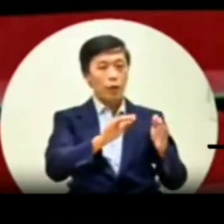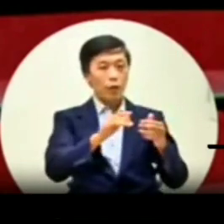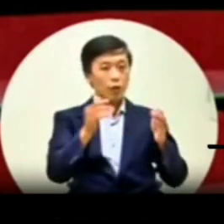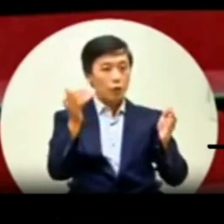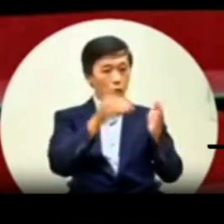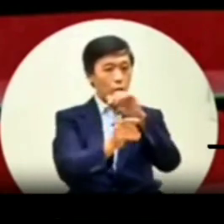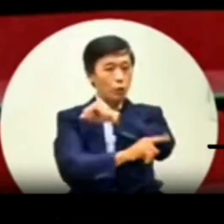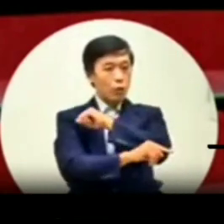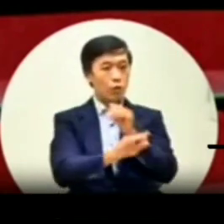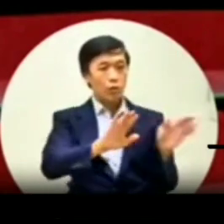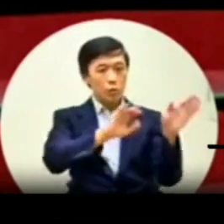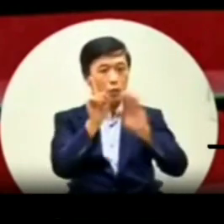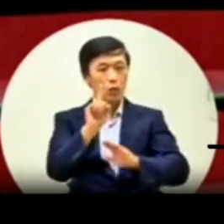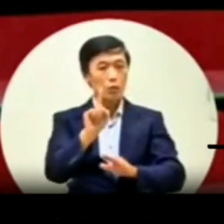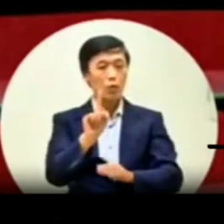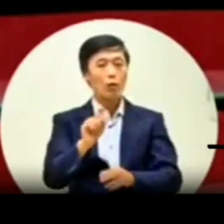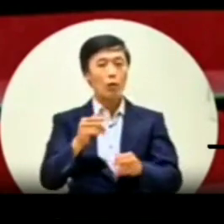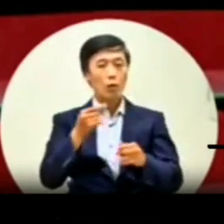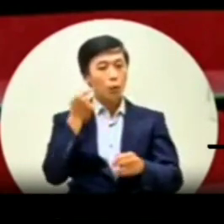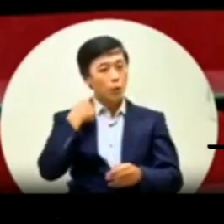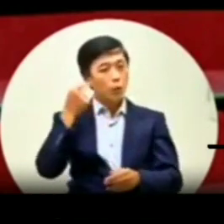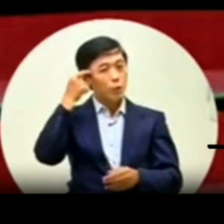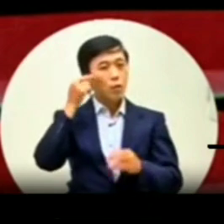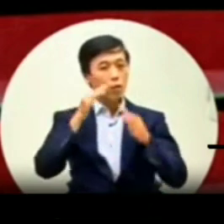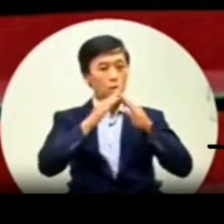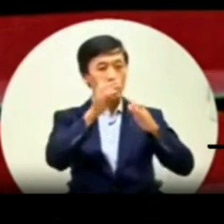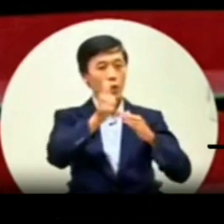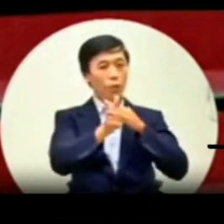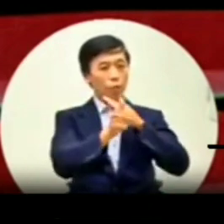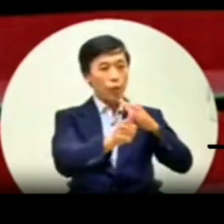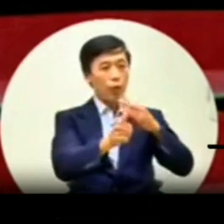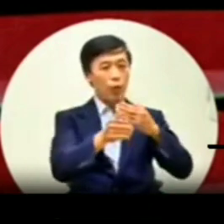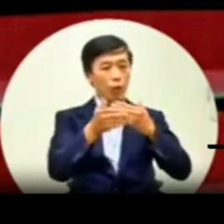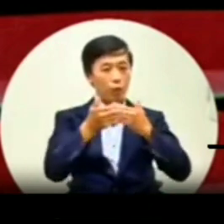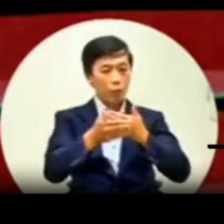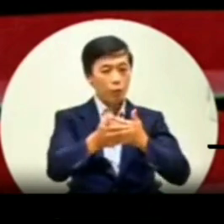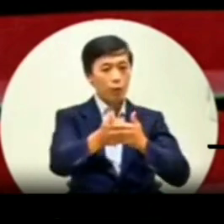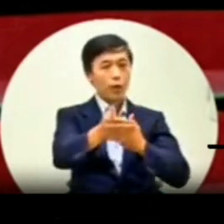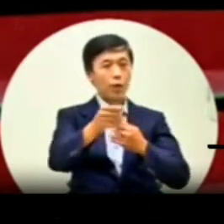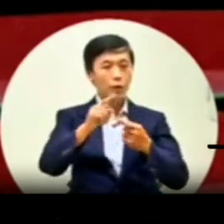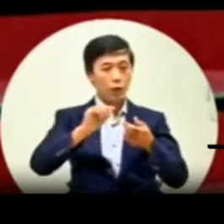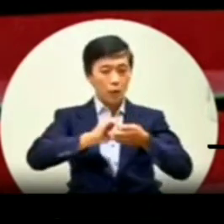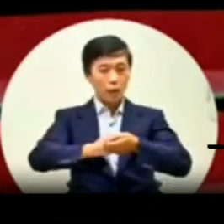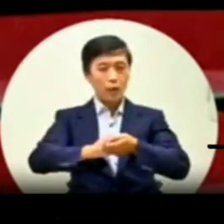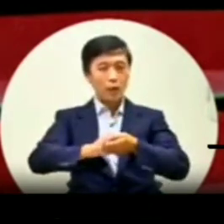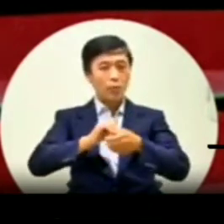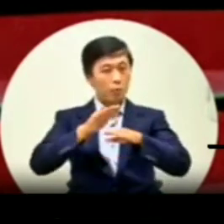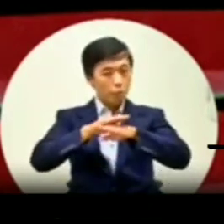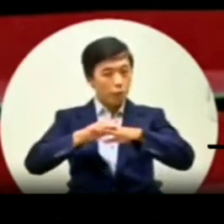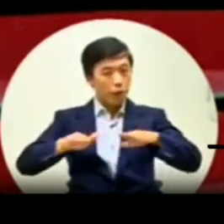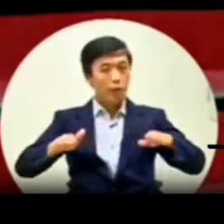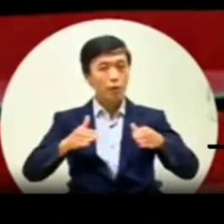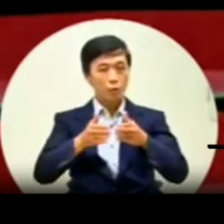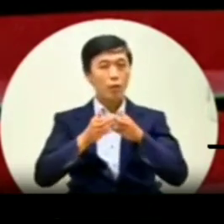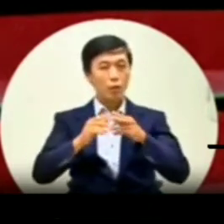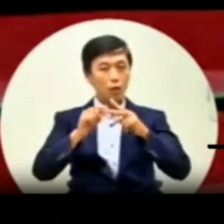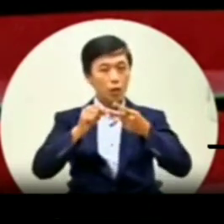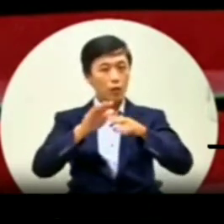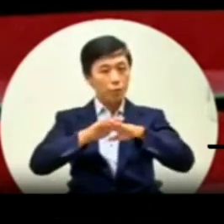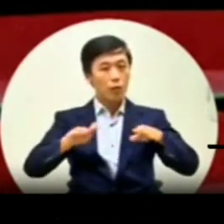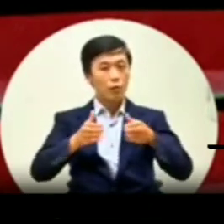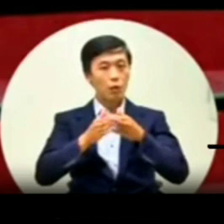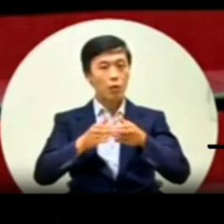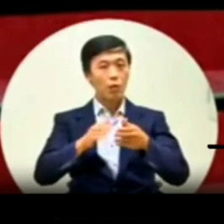一个罢免的选举过程一定要平和，在高雄市绝对不可以出乱